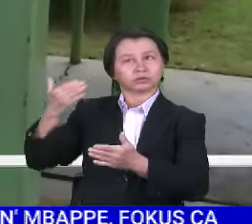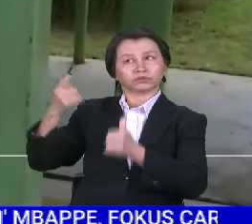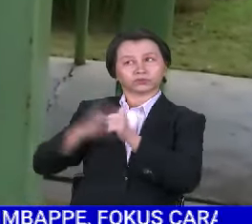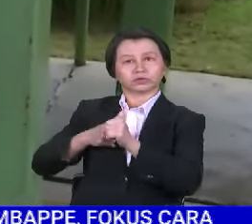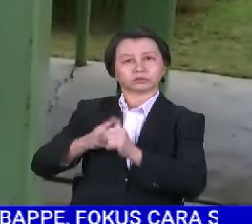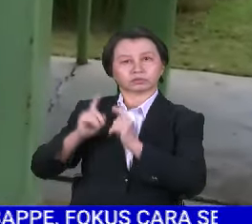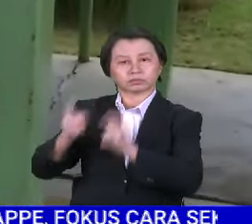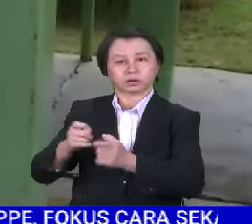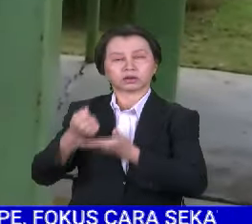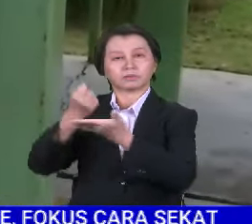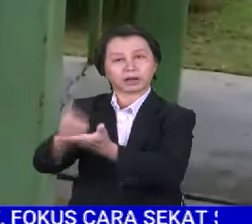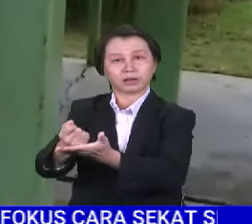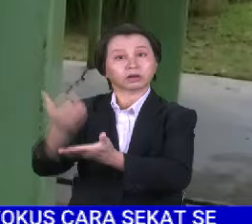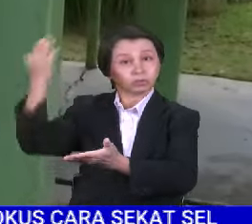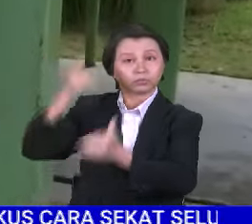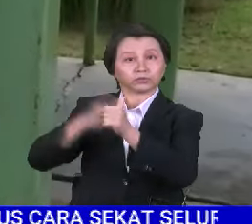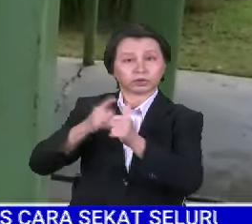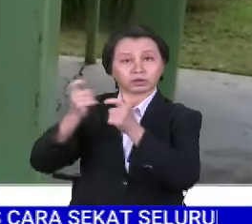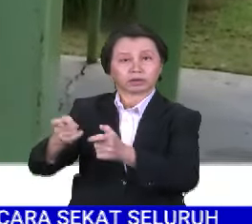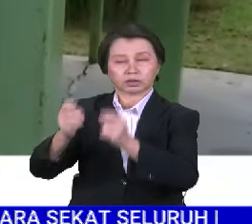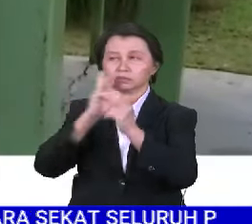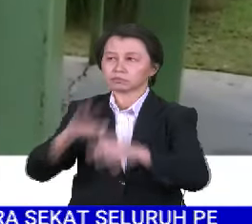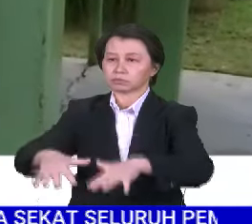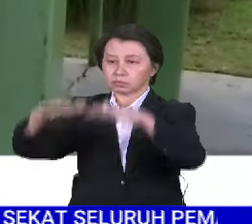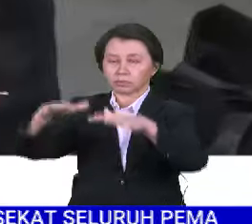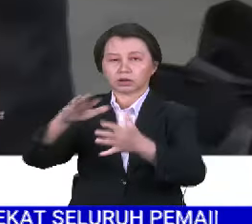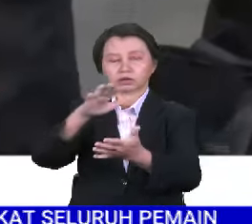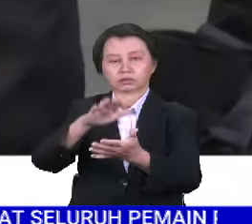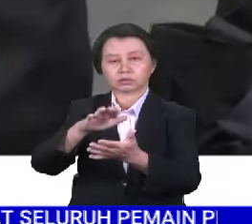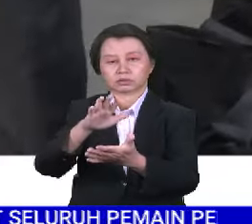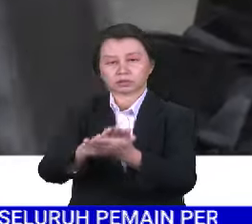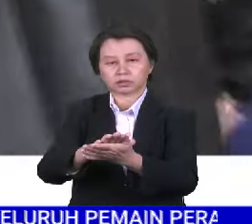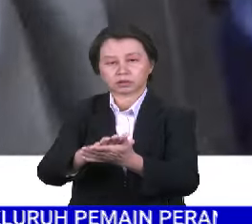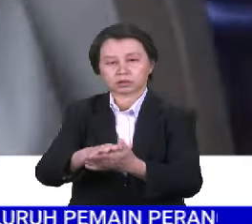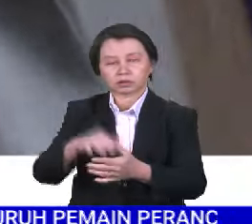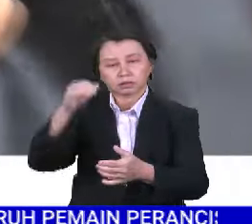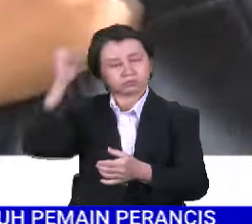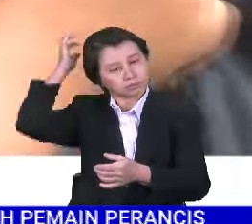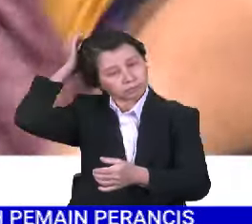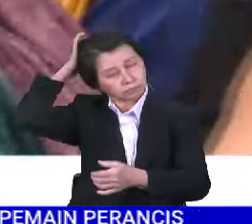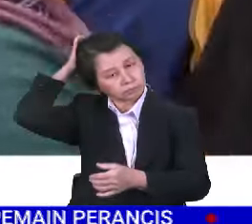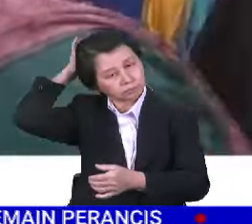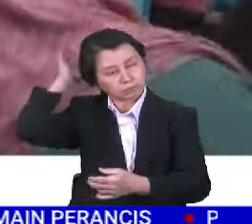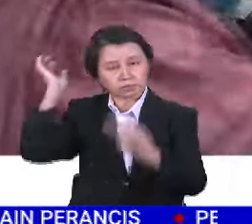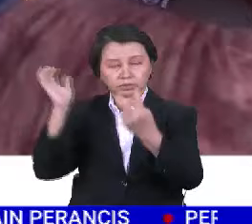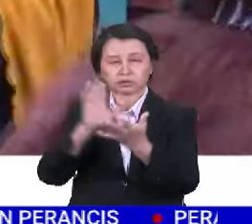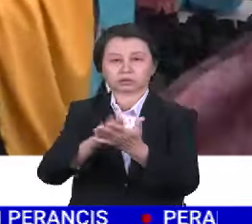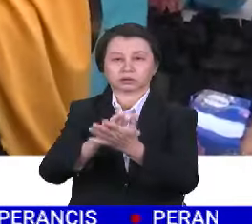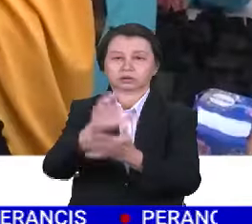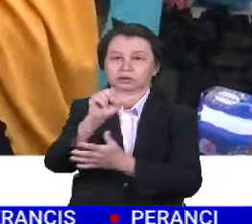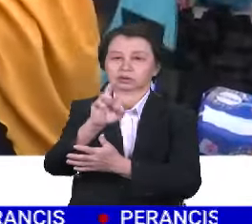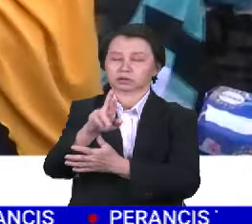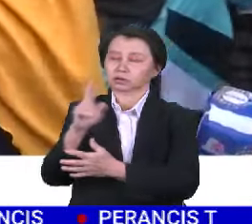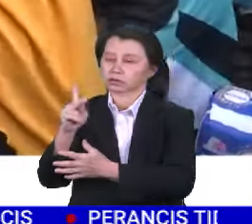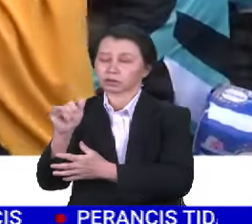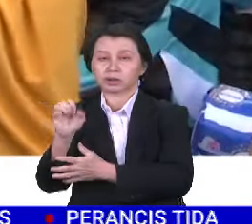memberikan agihan bantuan kepada masa banjir di SK Gua Priok, dan ini adalah merupakan lawatan kali kedua di SK Seri Kiambang